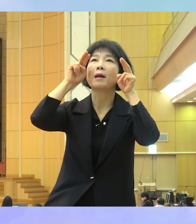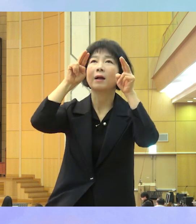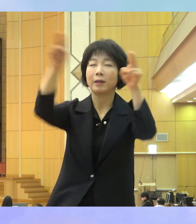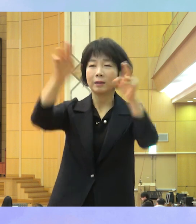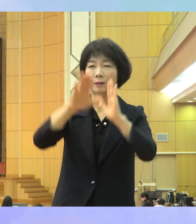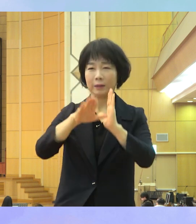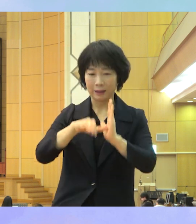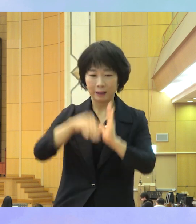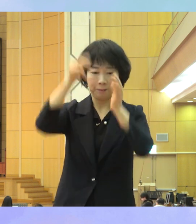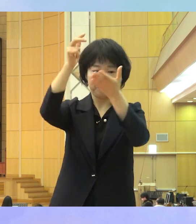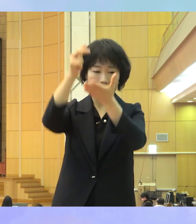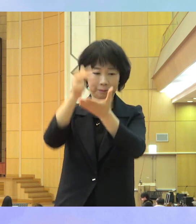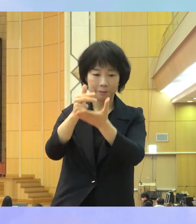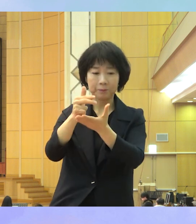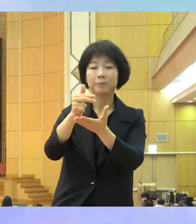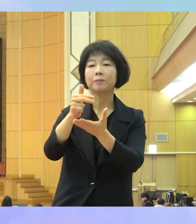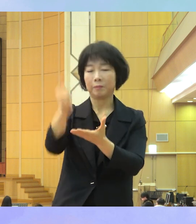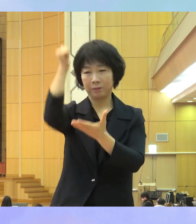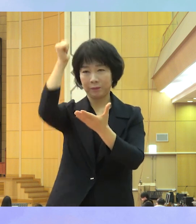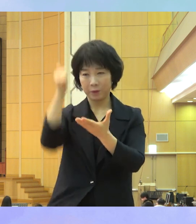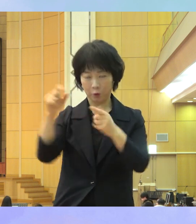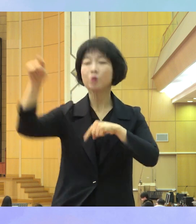때, 주님